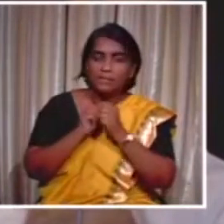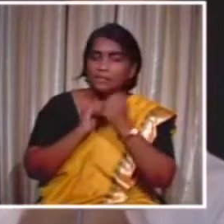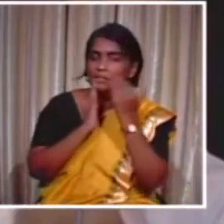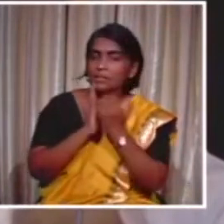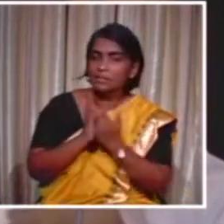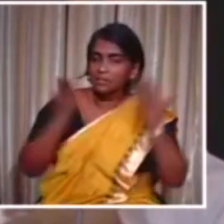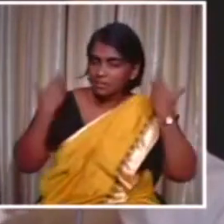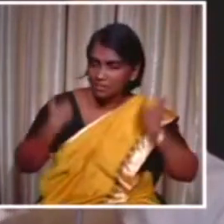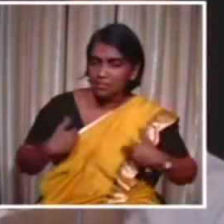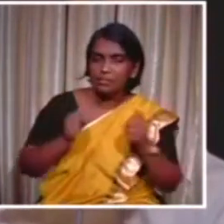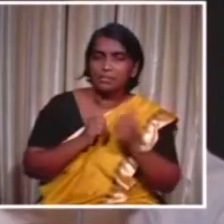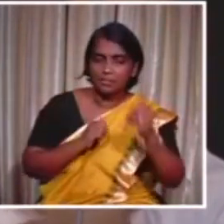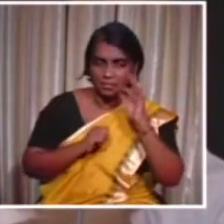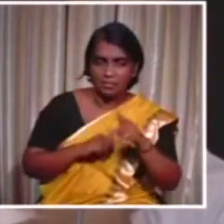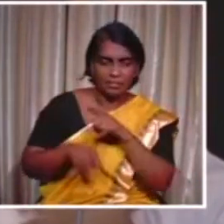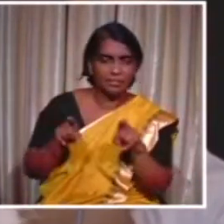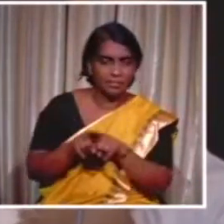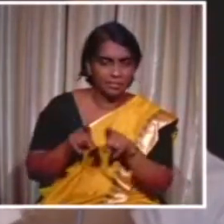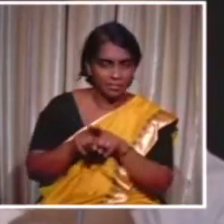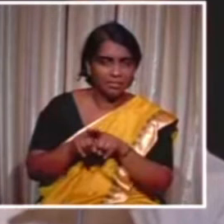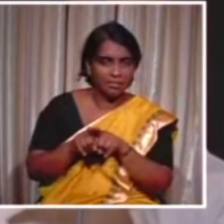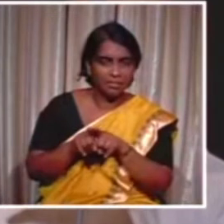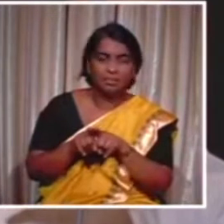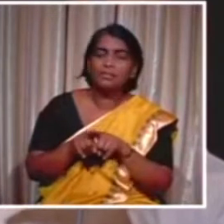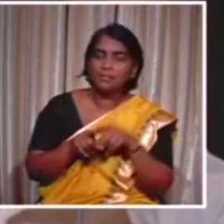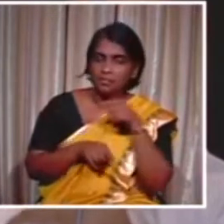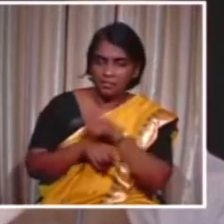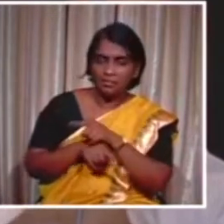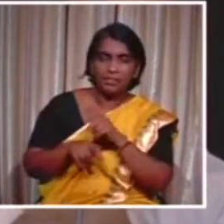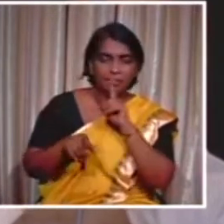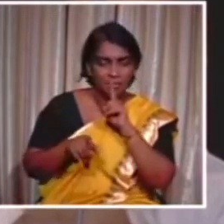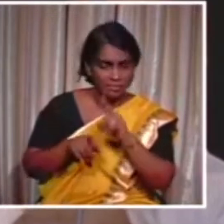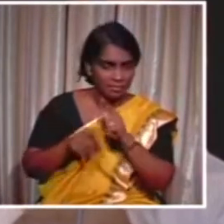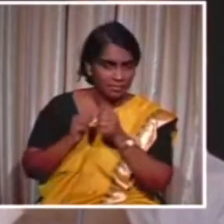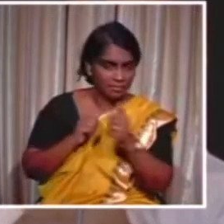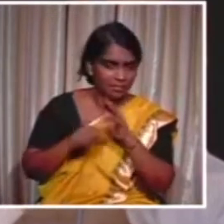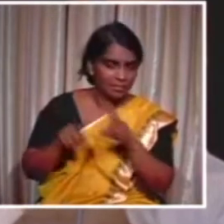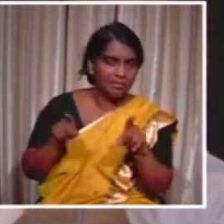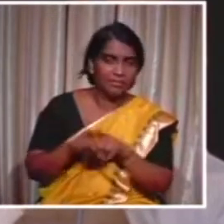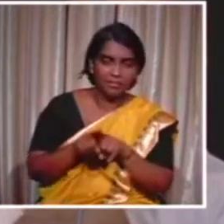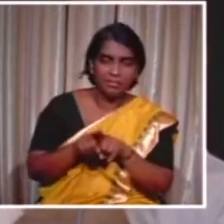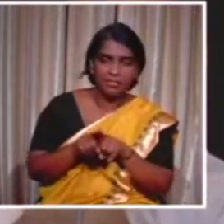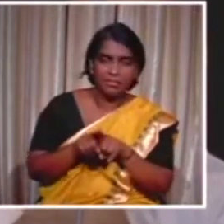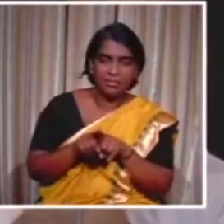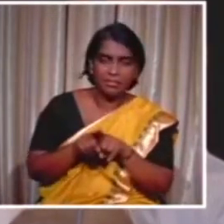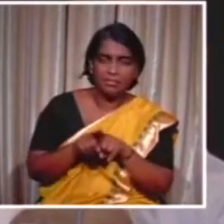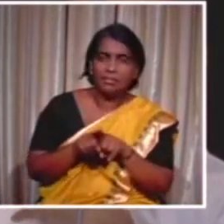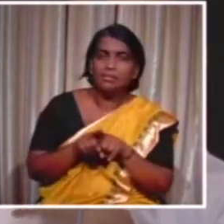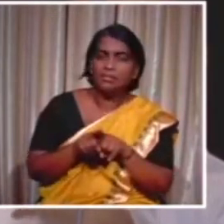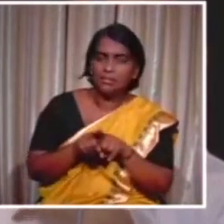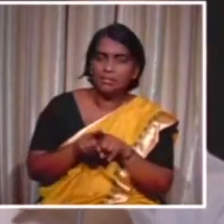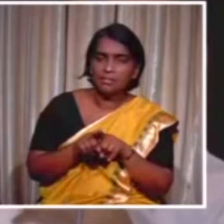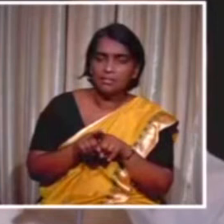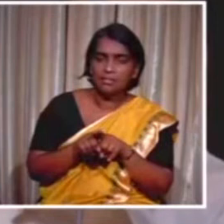ලේනාර දීලා අපි සියල්ල කරපු මිනිස්සු. අපි ආණ්ඩුවෙන් අමදිකම් වලින් අයින් වෙලා අපි ගුවා